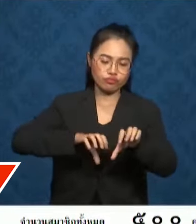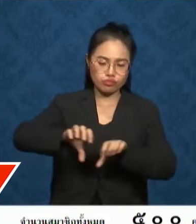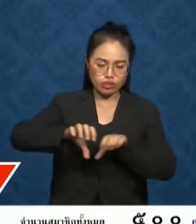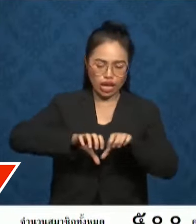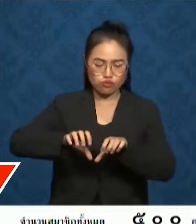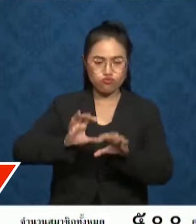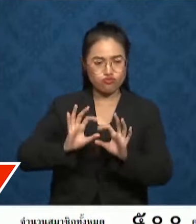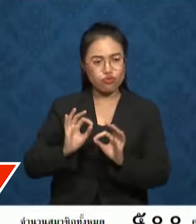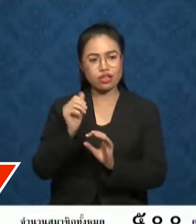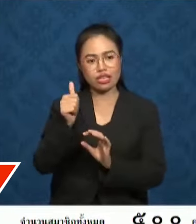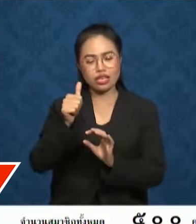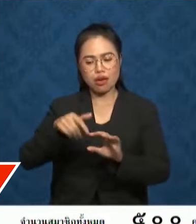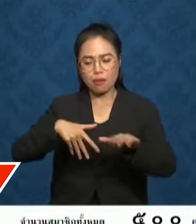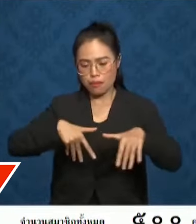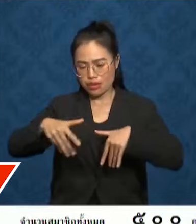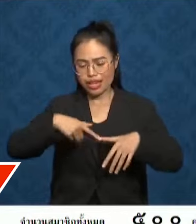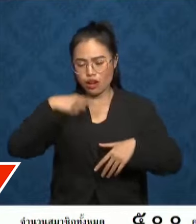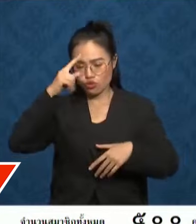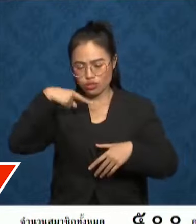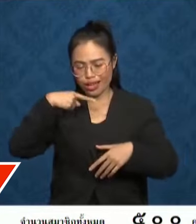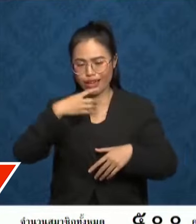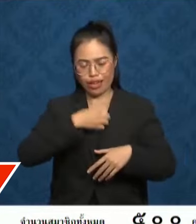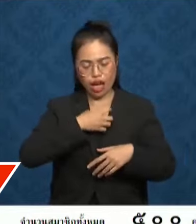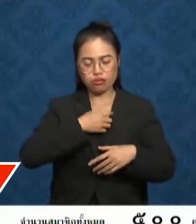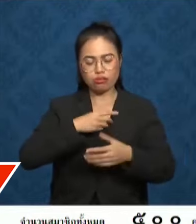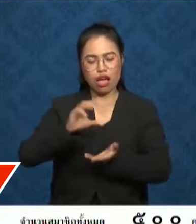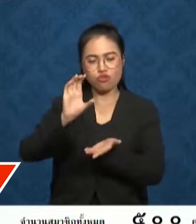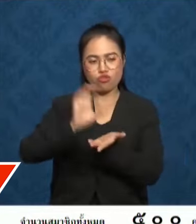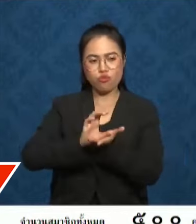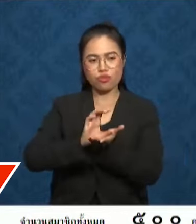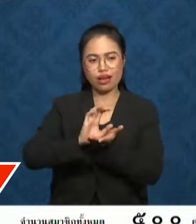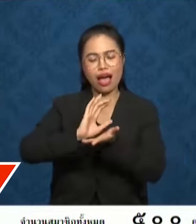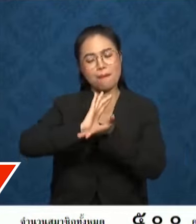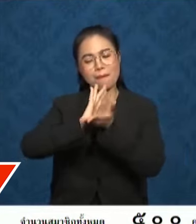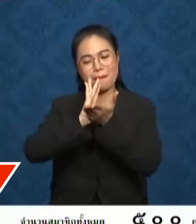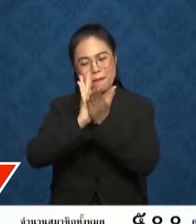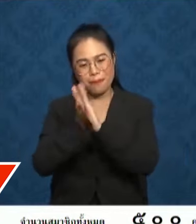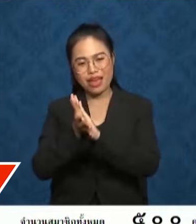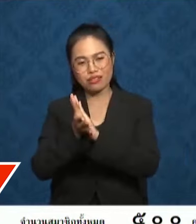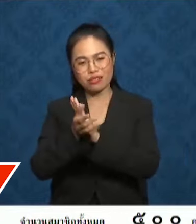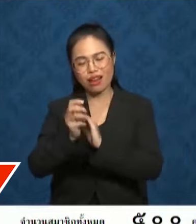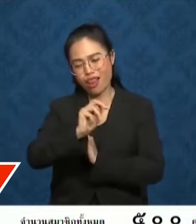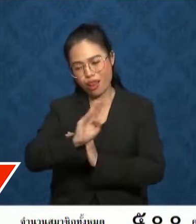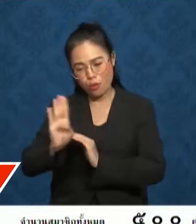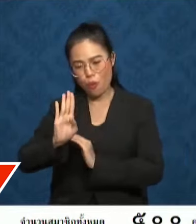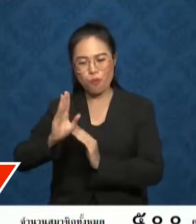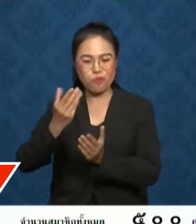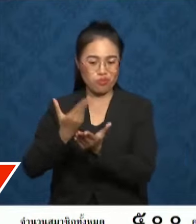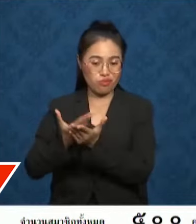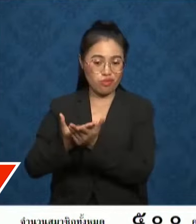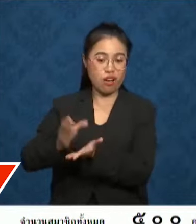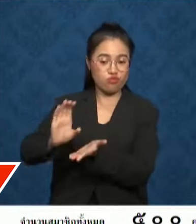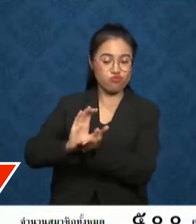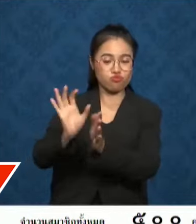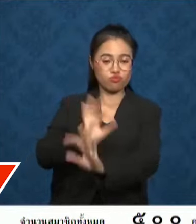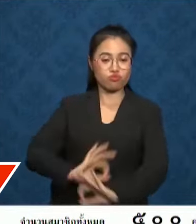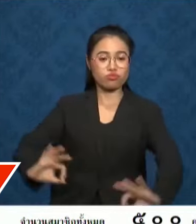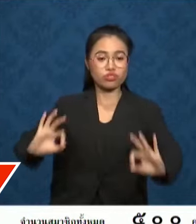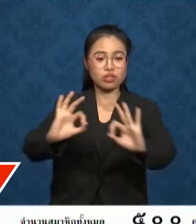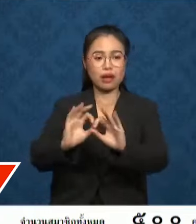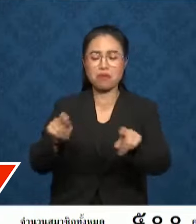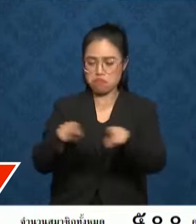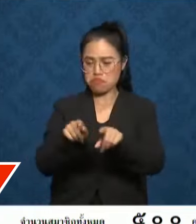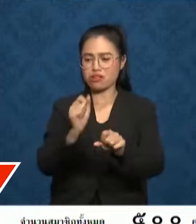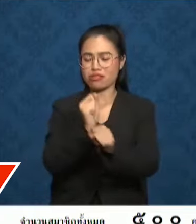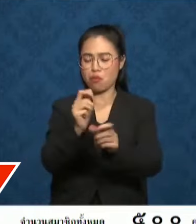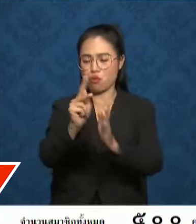ทยคู่ควรกัระบบงประมาณที่ดีกวานี้การปฏิรูประบบงบประมาณมีความสำคัญไม่แพ้กับกจดทำรั